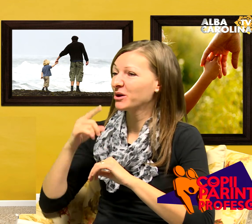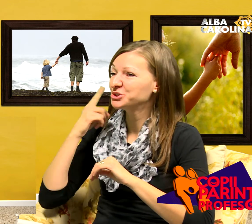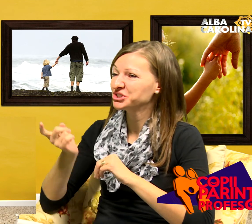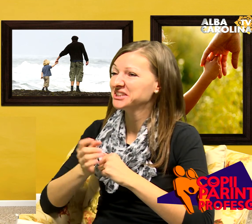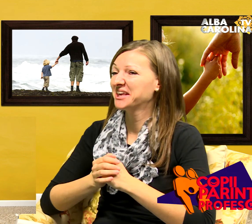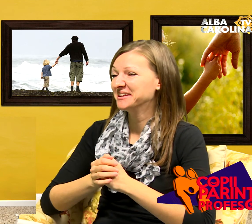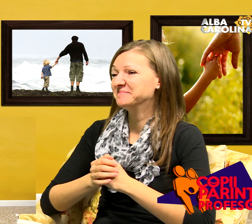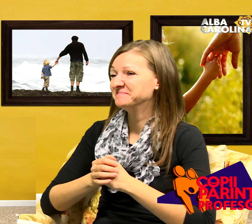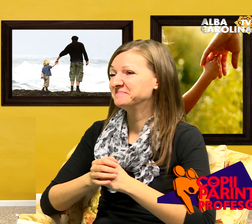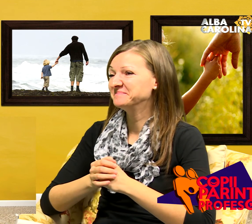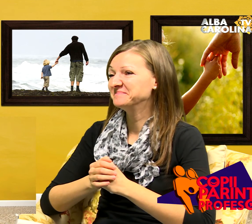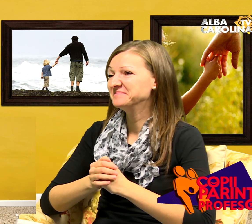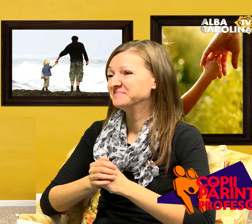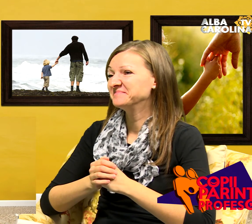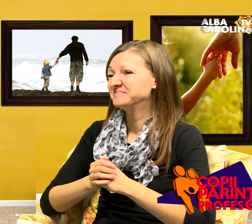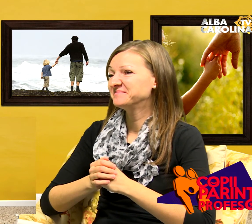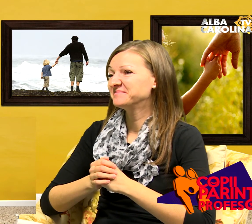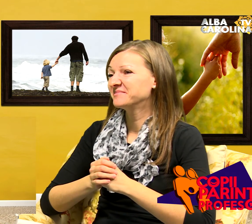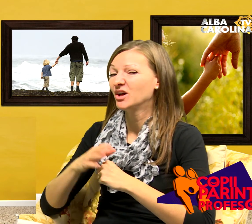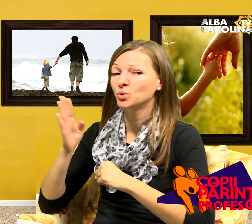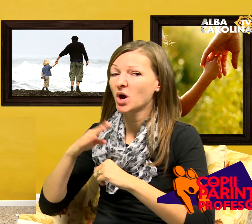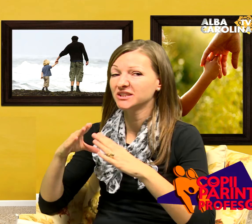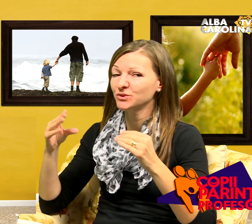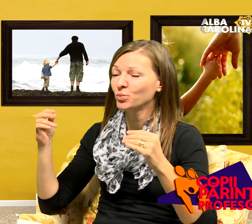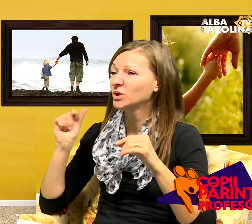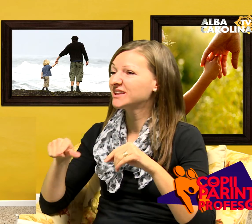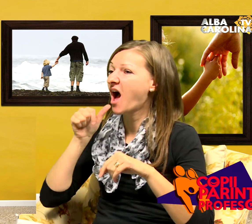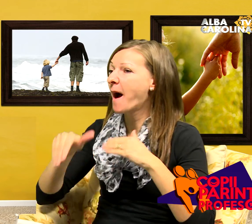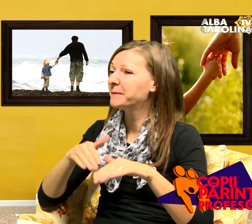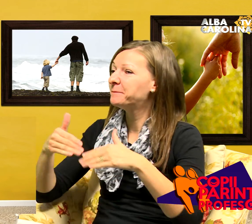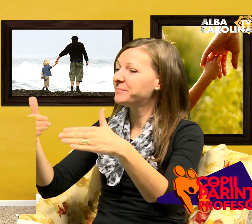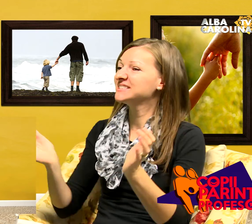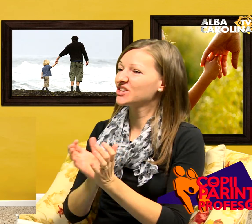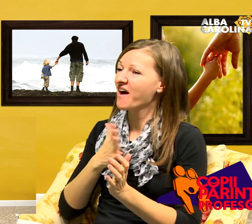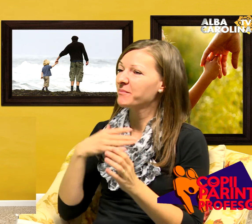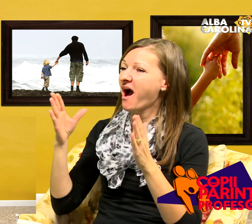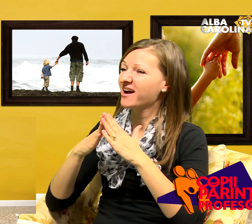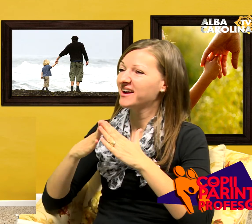not. Soțul ei știe să nuate.